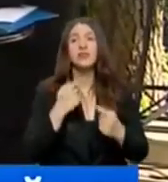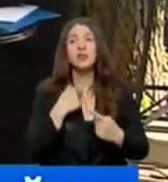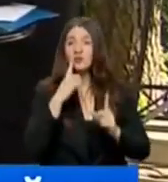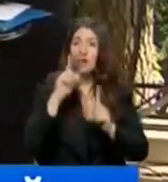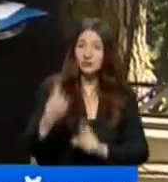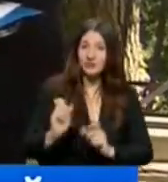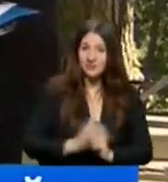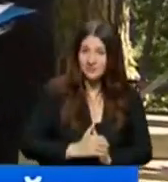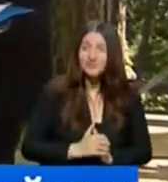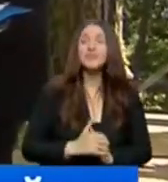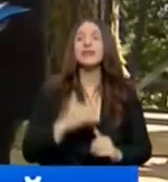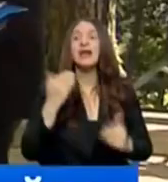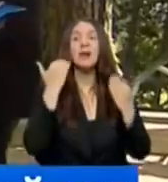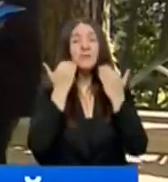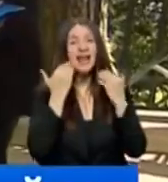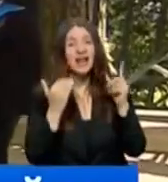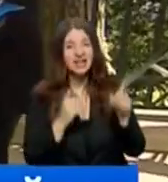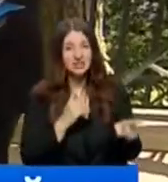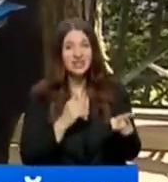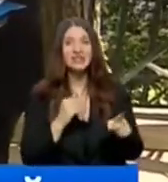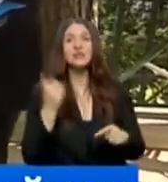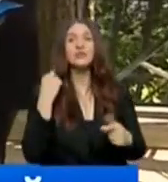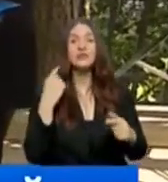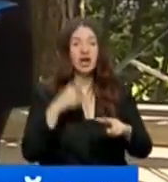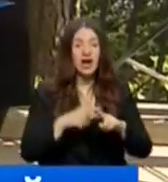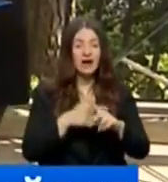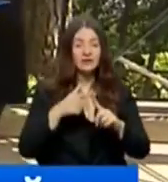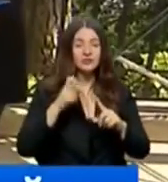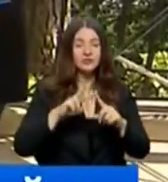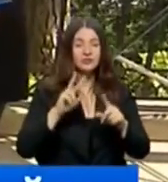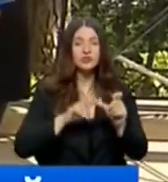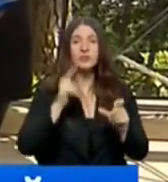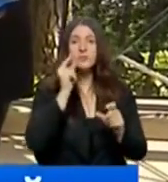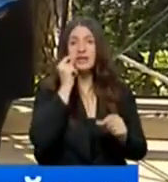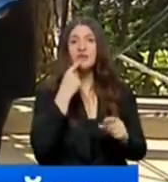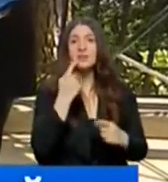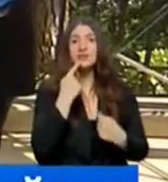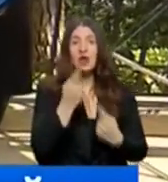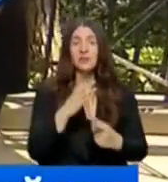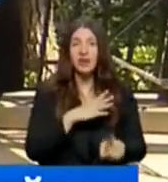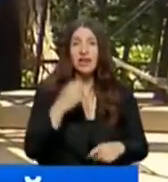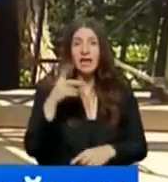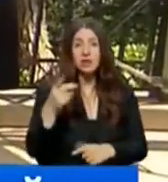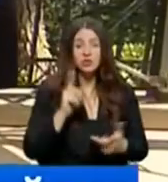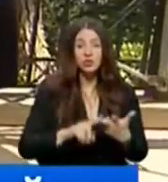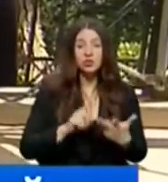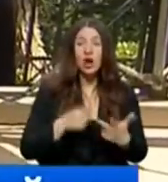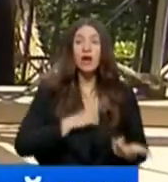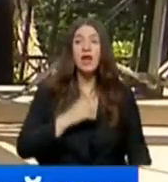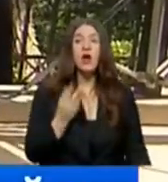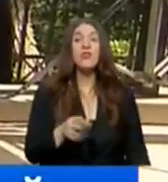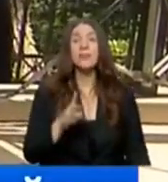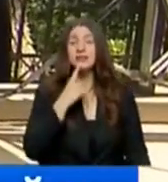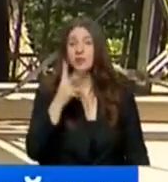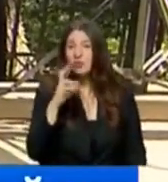soracağım. Akşener'in dün Aytun Çıray'ın gündeme taşıdığı bir iddiası vardı. Erdoğan üçüncü kez aday olamaz diye